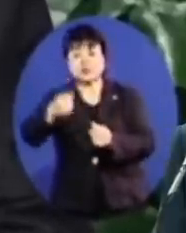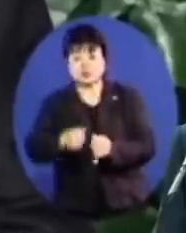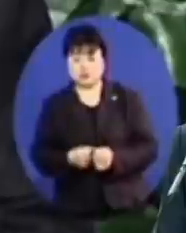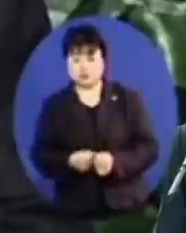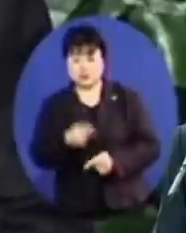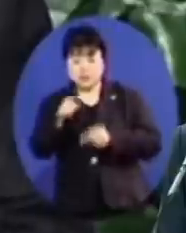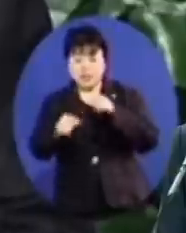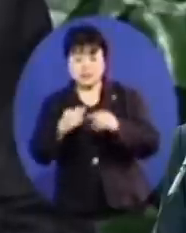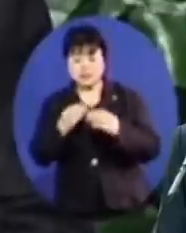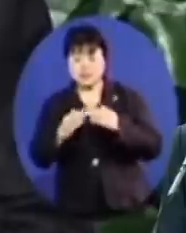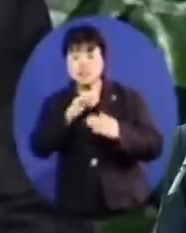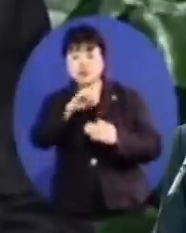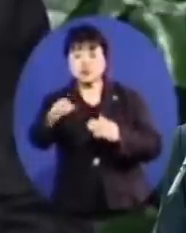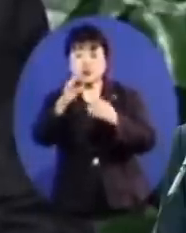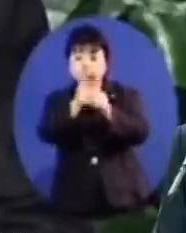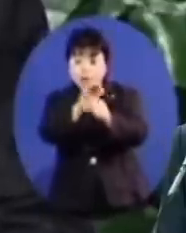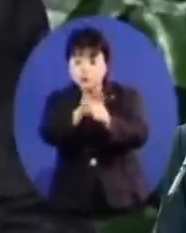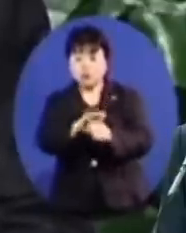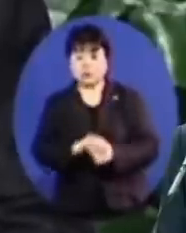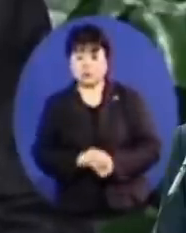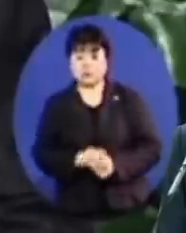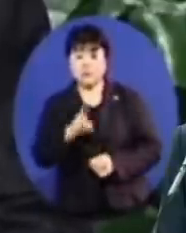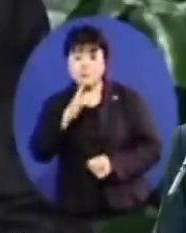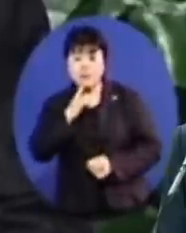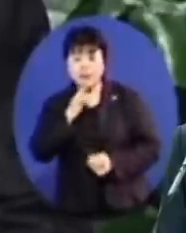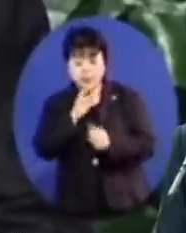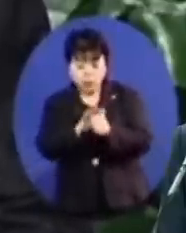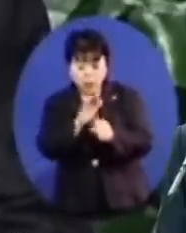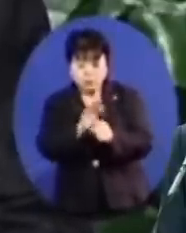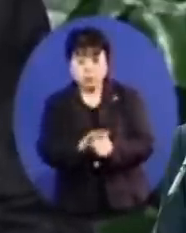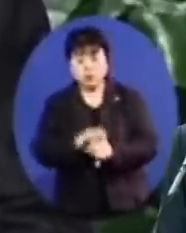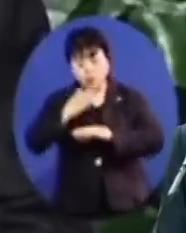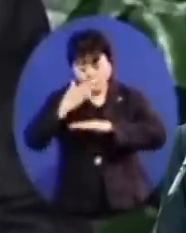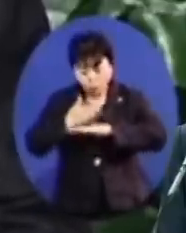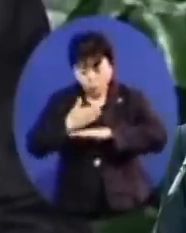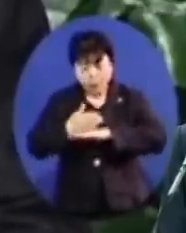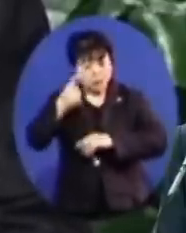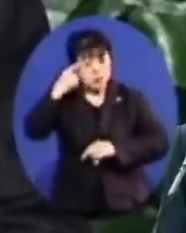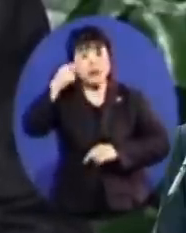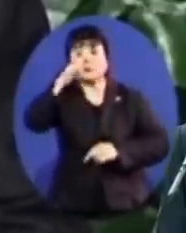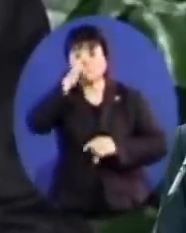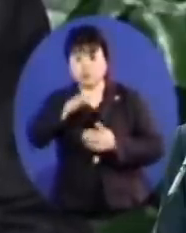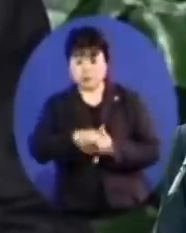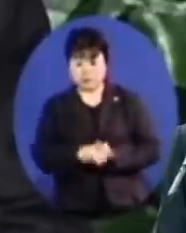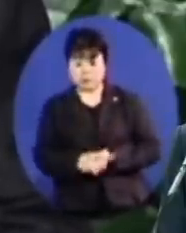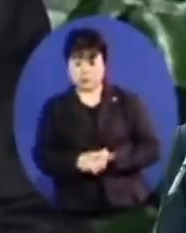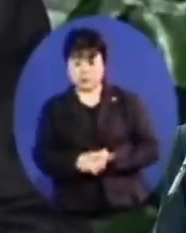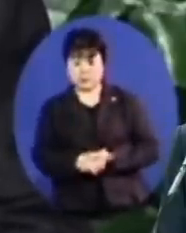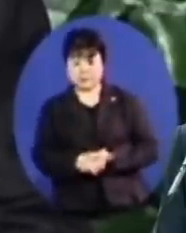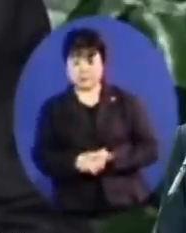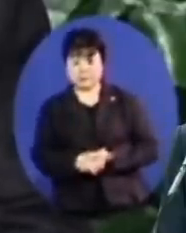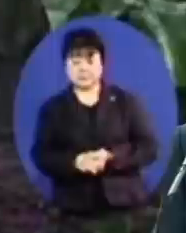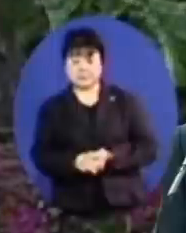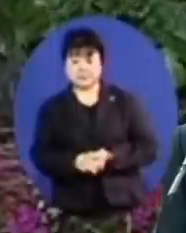나가서 이웃에 도와요. 그것만도 얼마나 고맙고 감사하게 생각하는지 모르겠습니다.